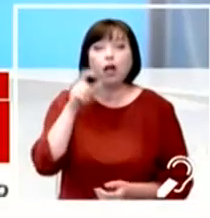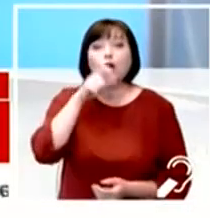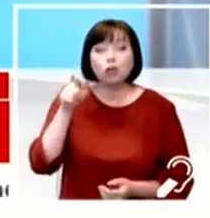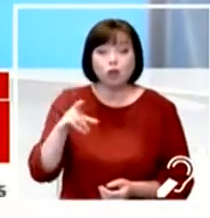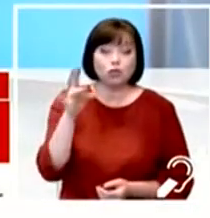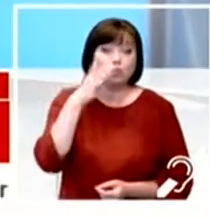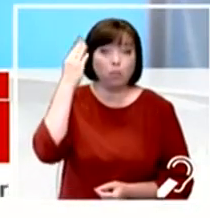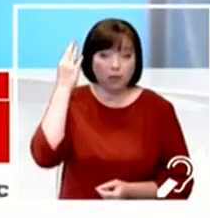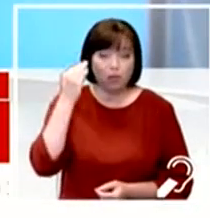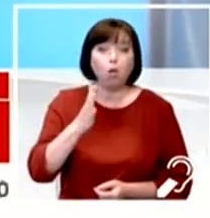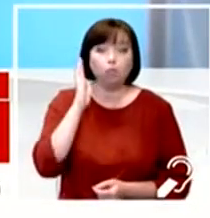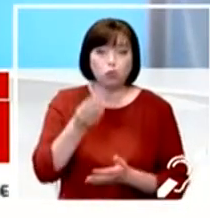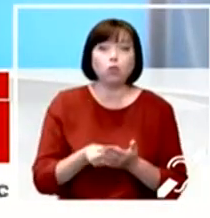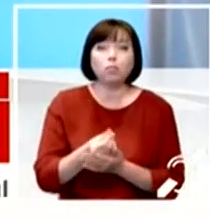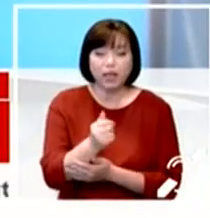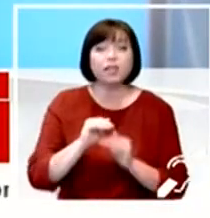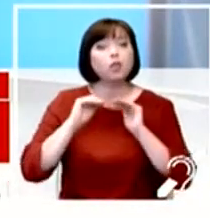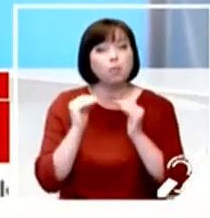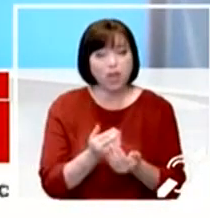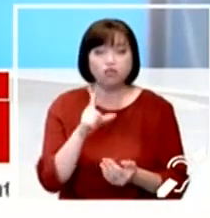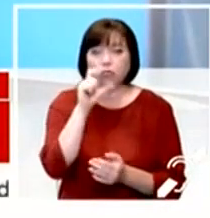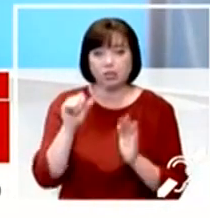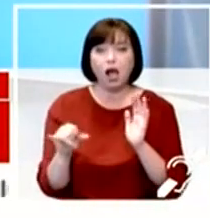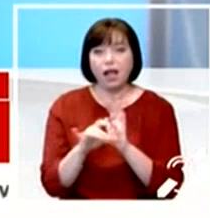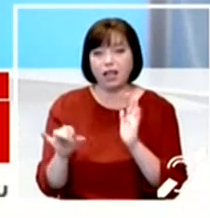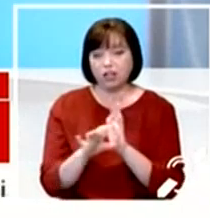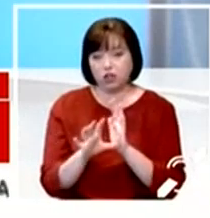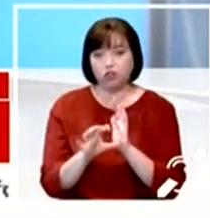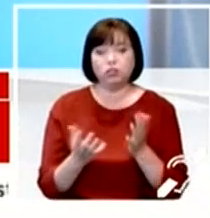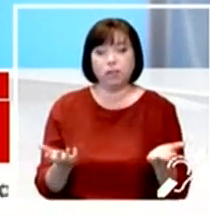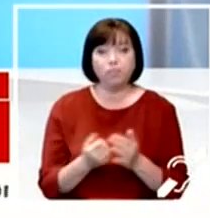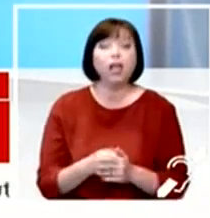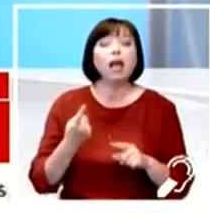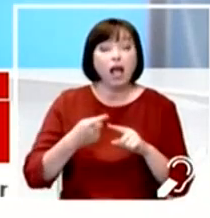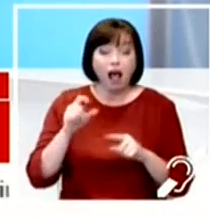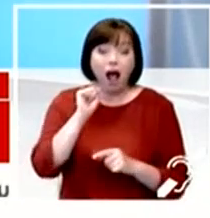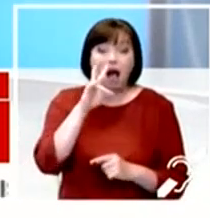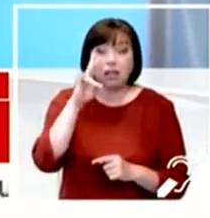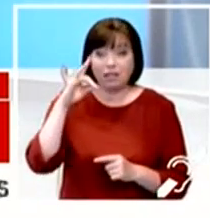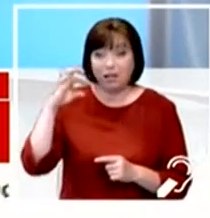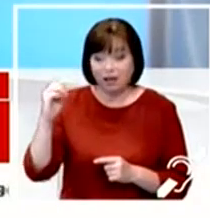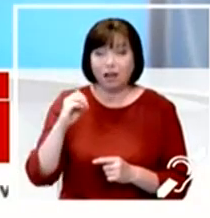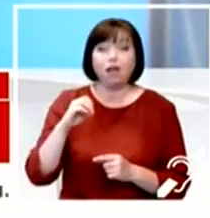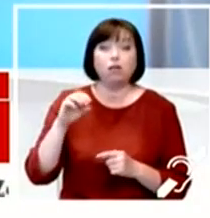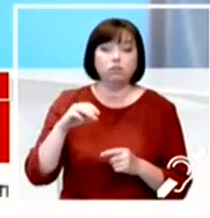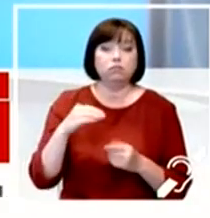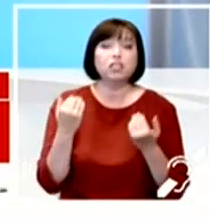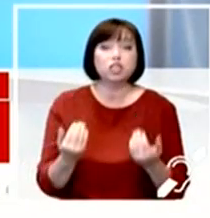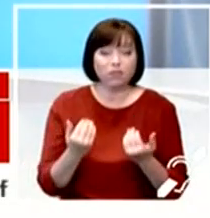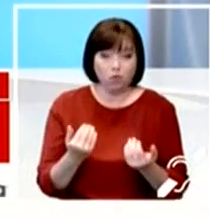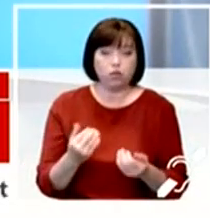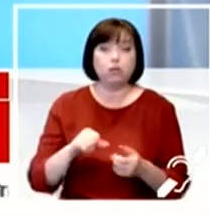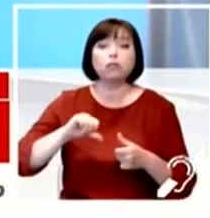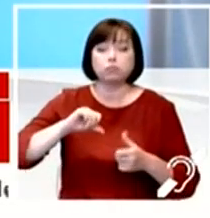Cetățenii Republicii Moldova vor plăti mai puțin pentru energia electrică consumată. Agenția Națională pentru Reglementare Energetică